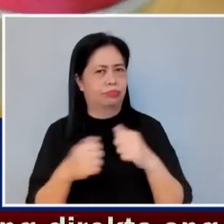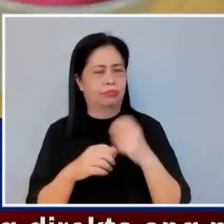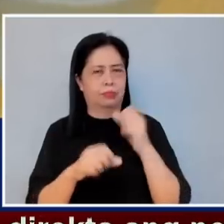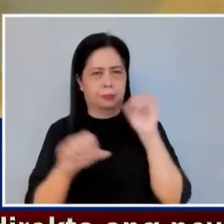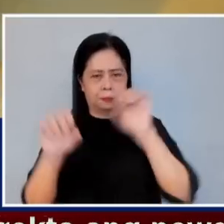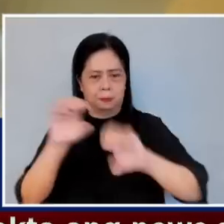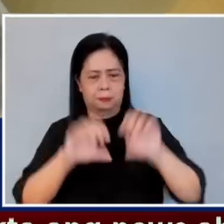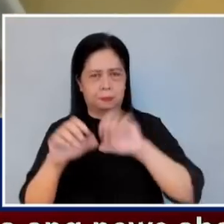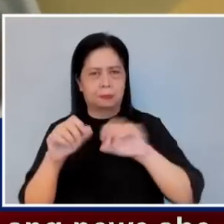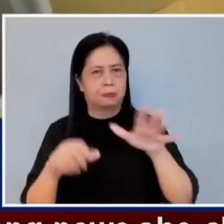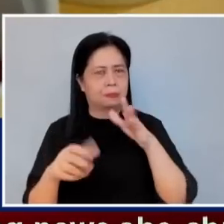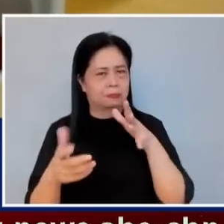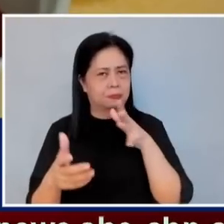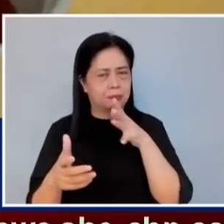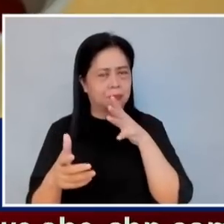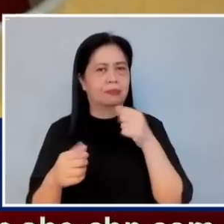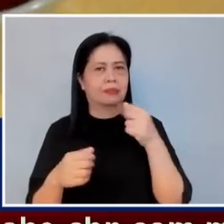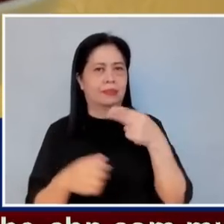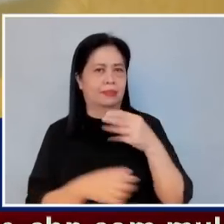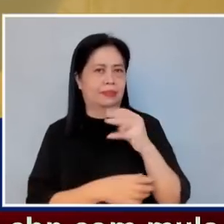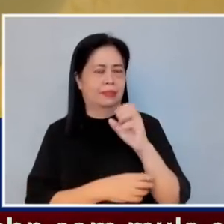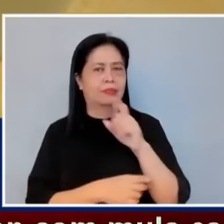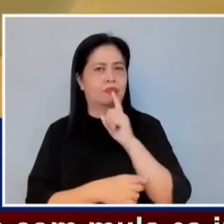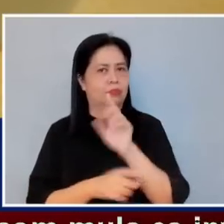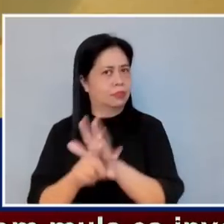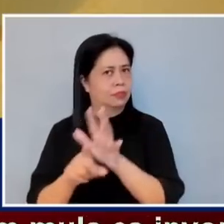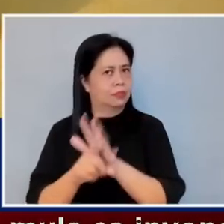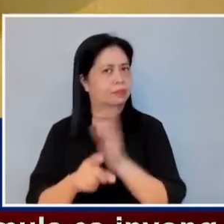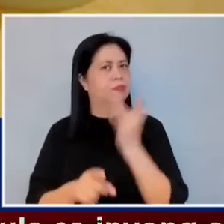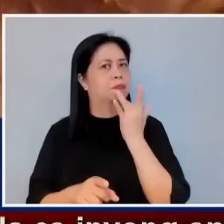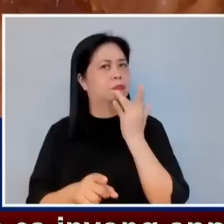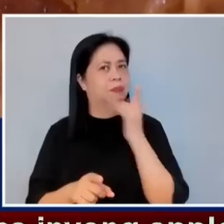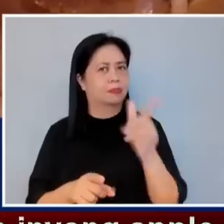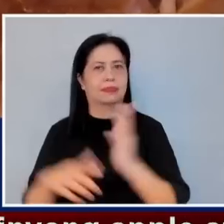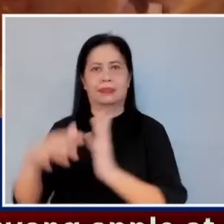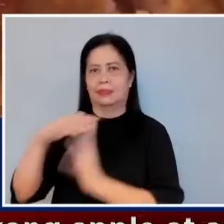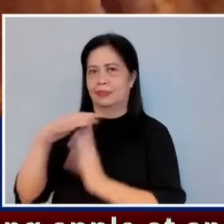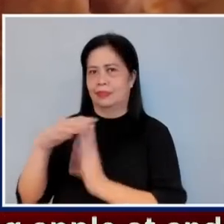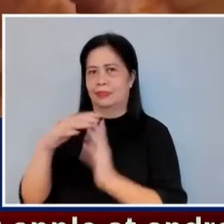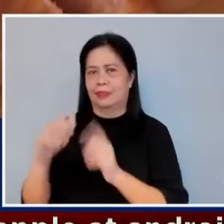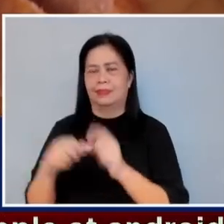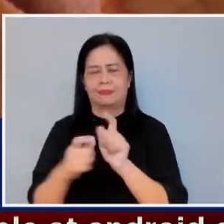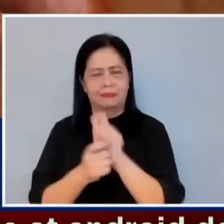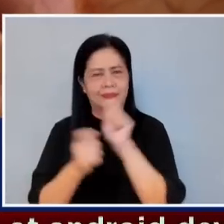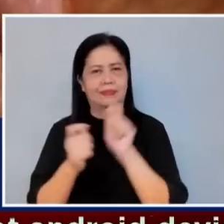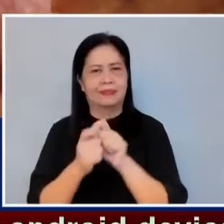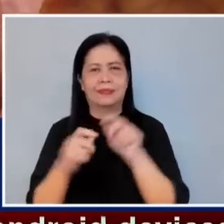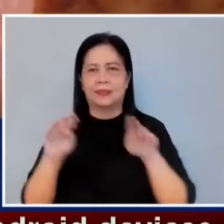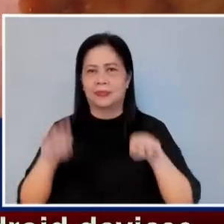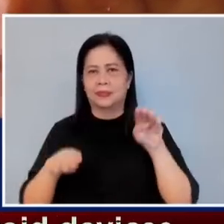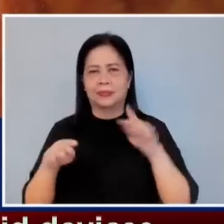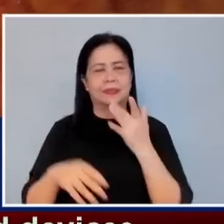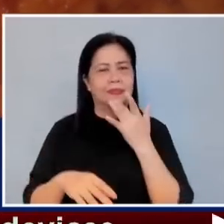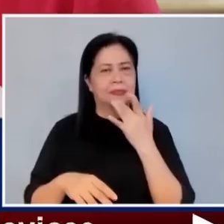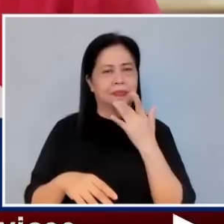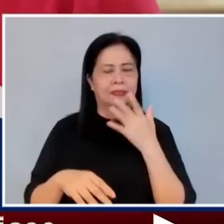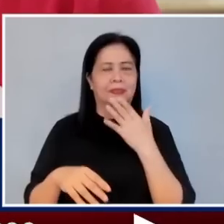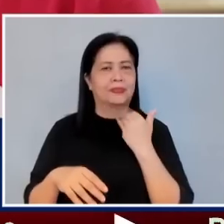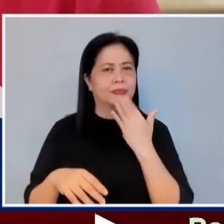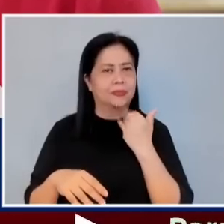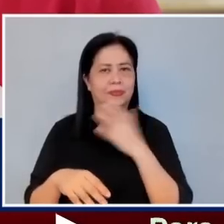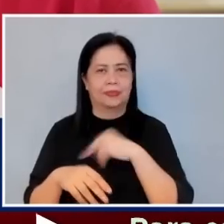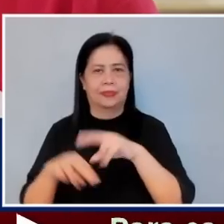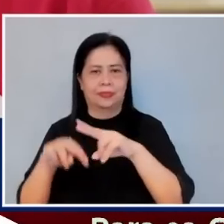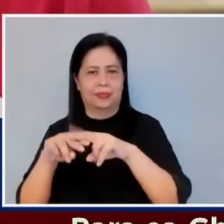nakapag-formulate ang nanay ni John ng hamon na patok sa panlasa ng customers na saktong balanse ang alat at tamis.